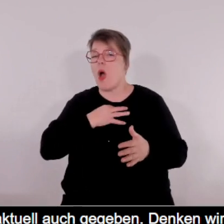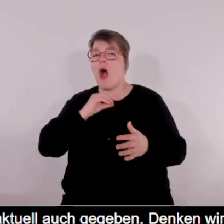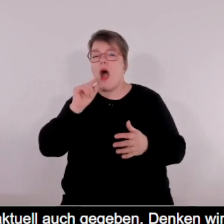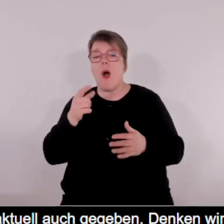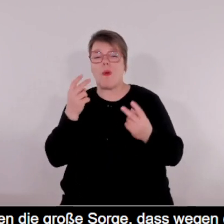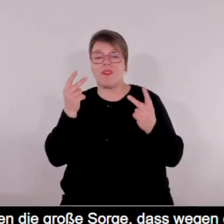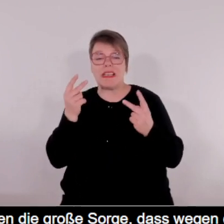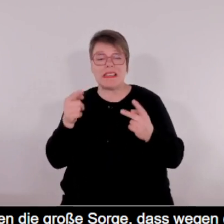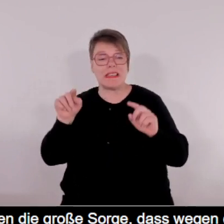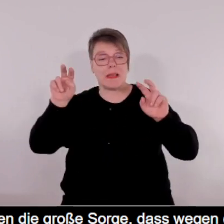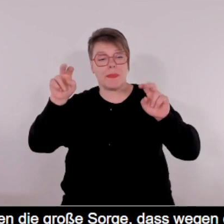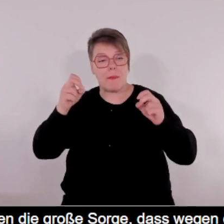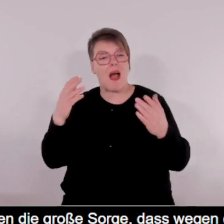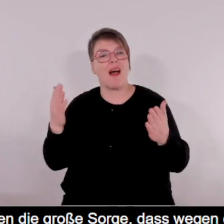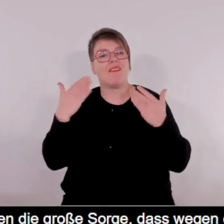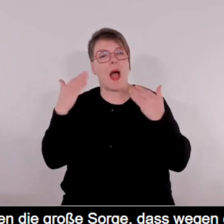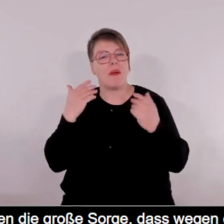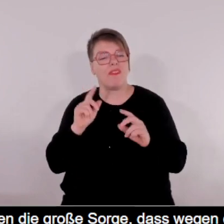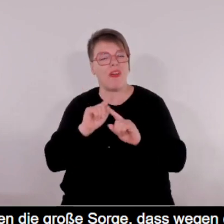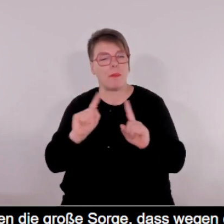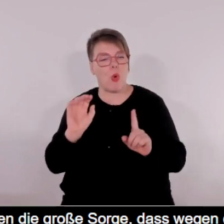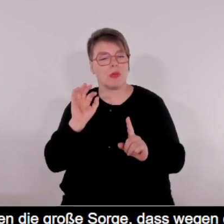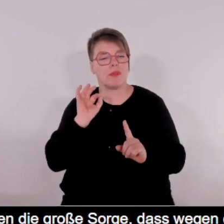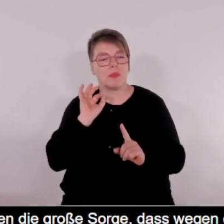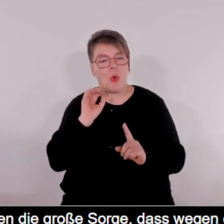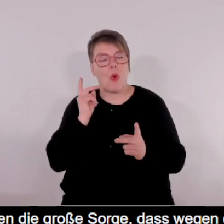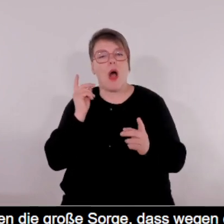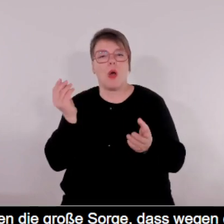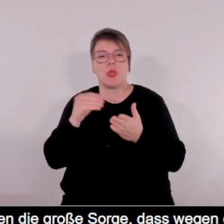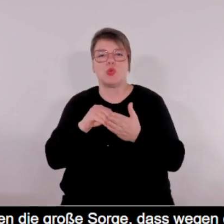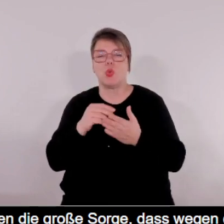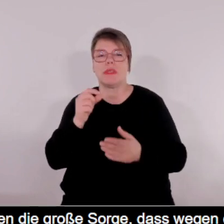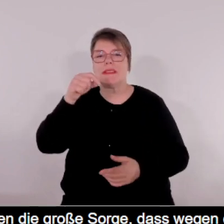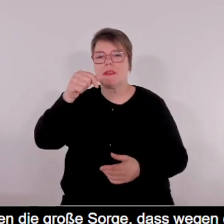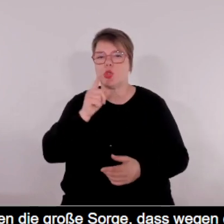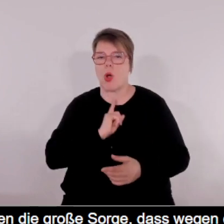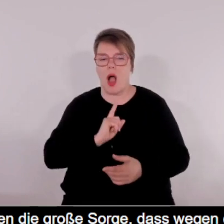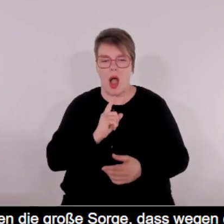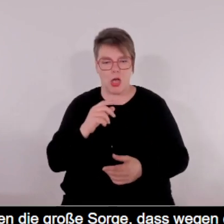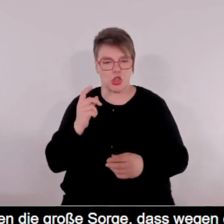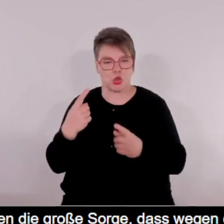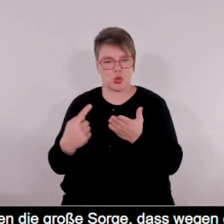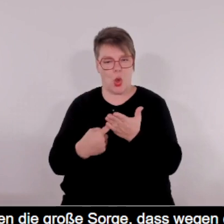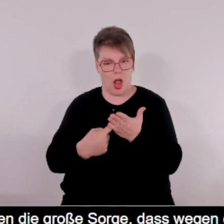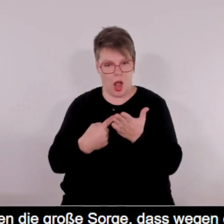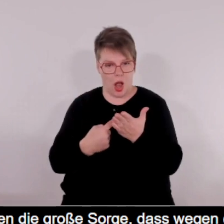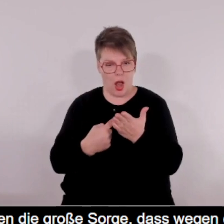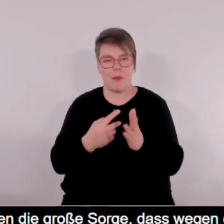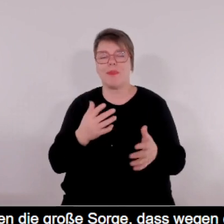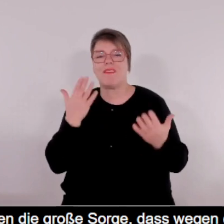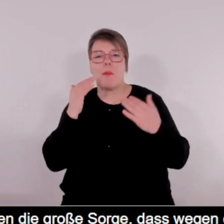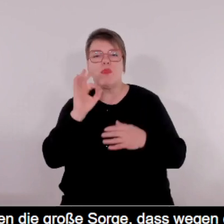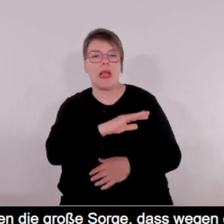als ernährungspolitische falsche Vorschläge. Warum? Weil es, glaube ich, alles steht und fällt mit einer ordentlichen